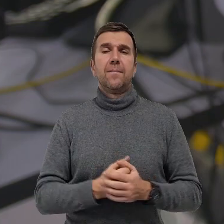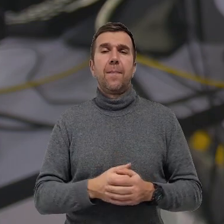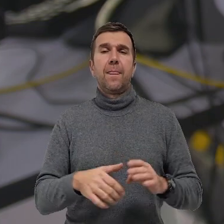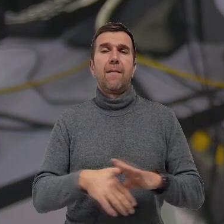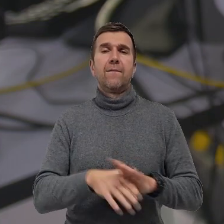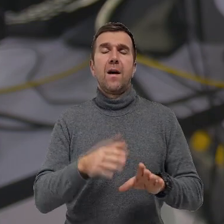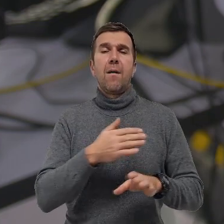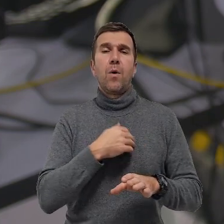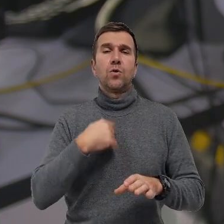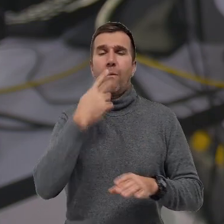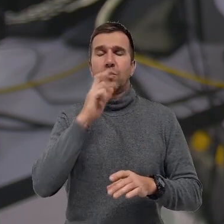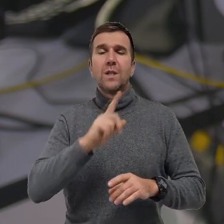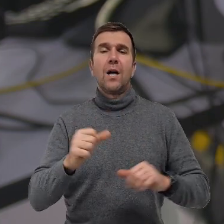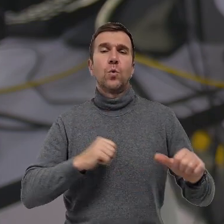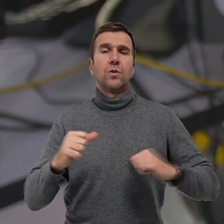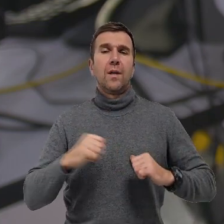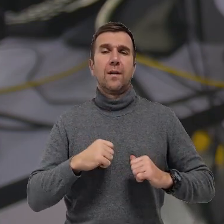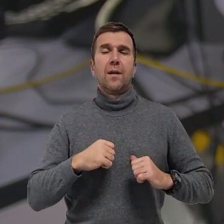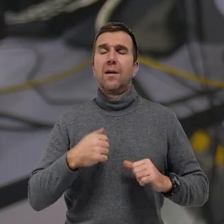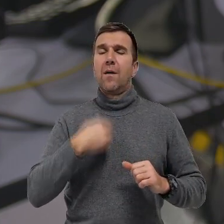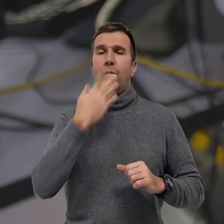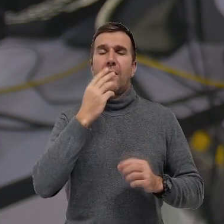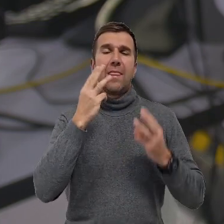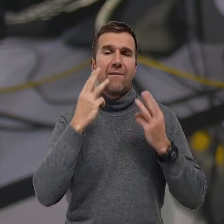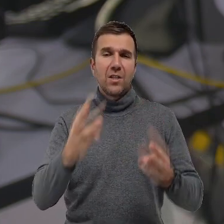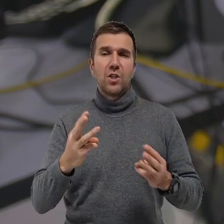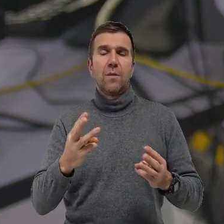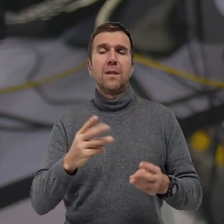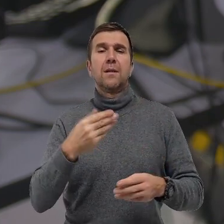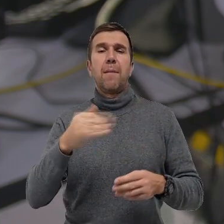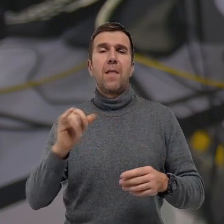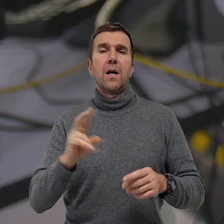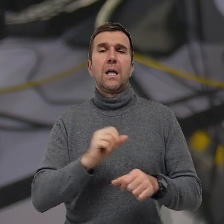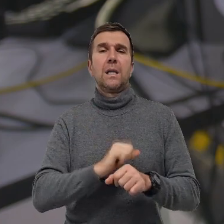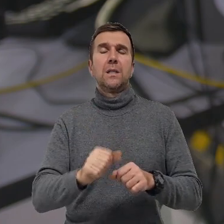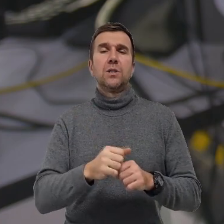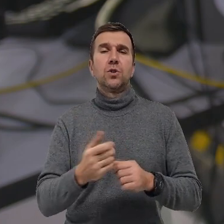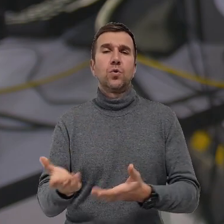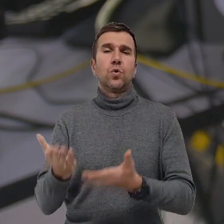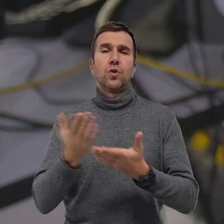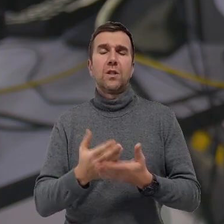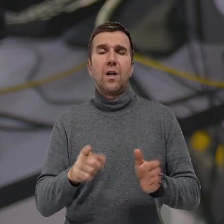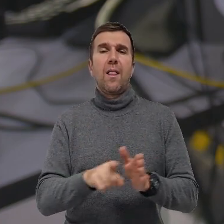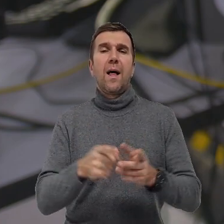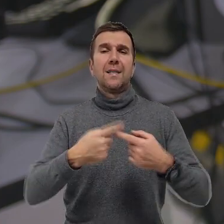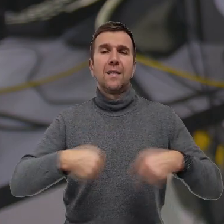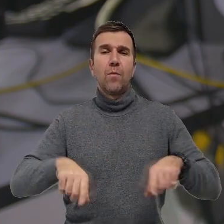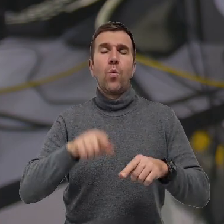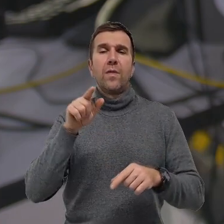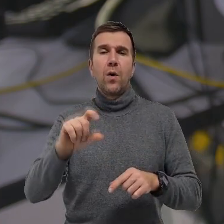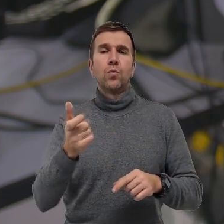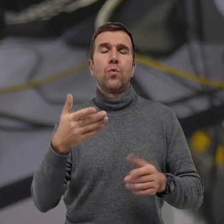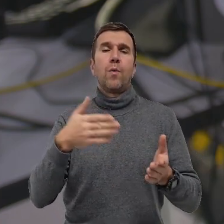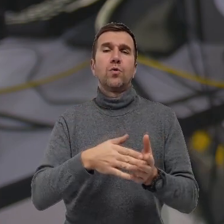się, po polsku mówi się, że zarządzamy kimś, ale powiedziałbym, że najważniejsze zadanie menedżera to jest tak naprawdę dostarczać zespołowi tego,